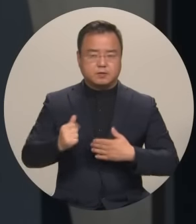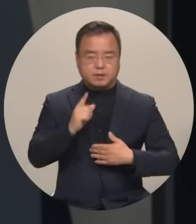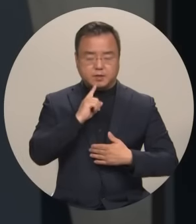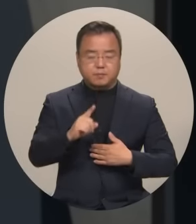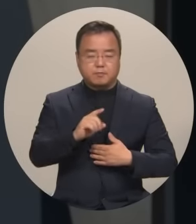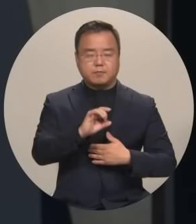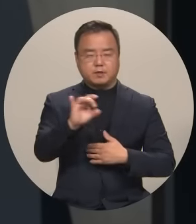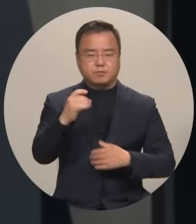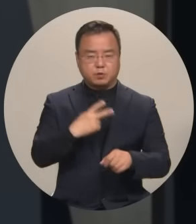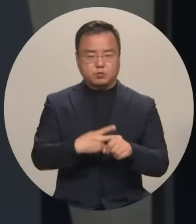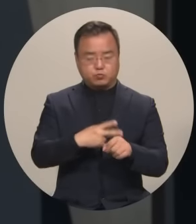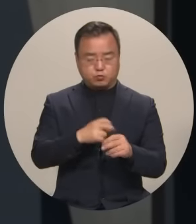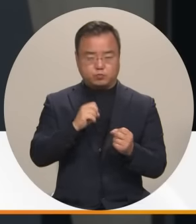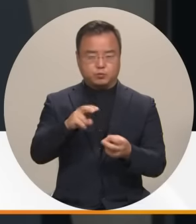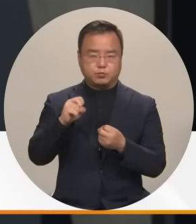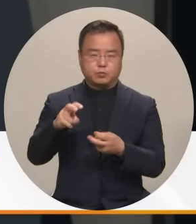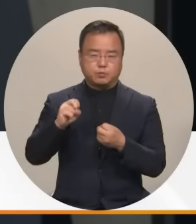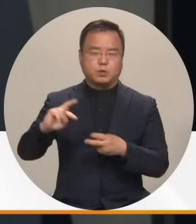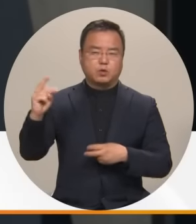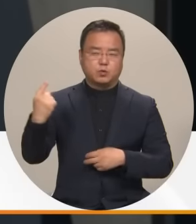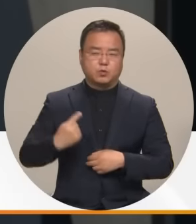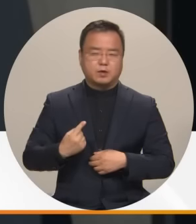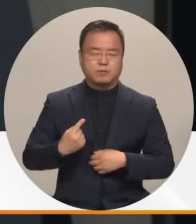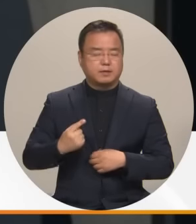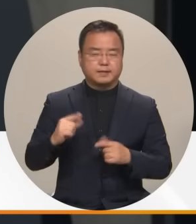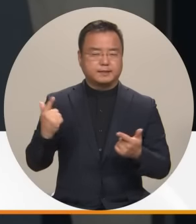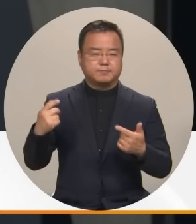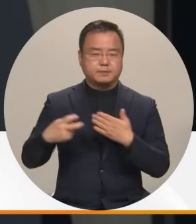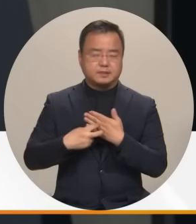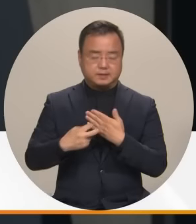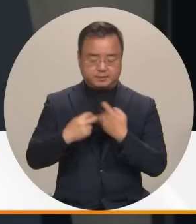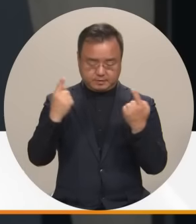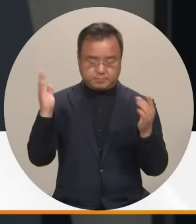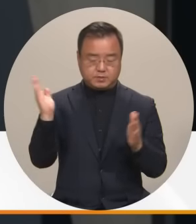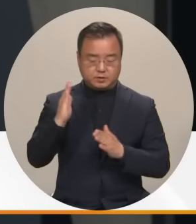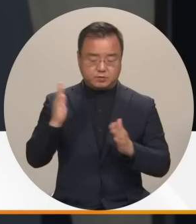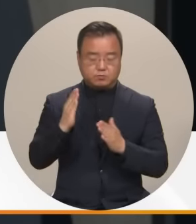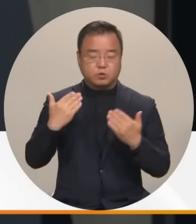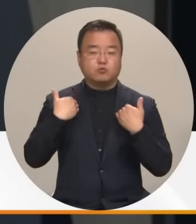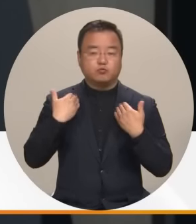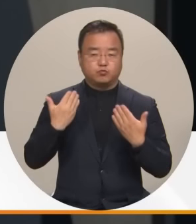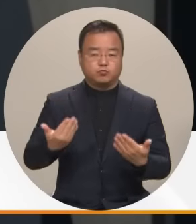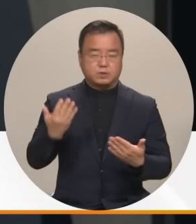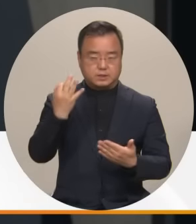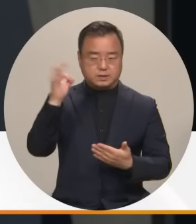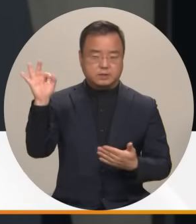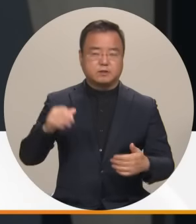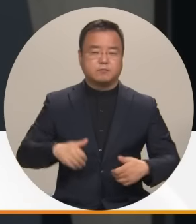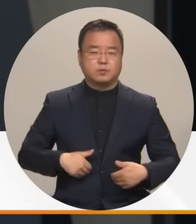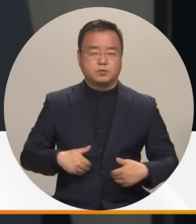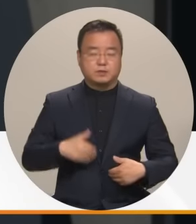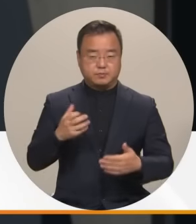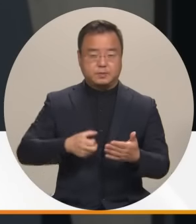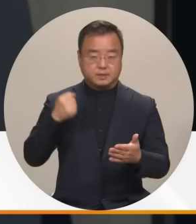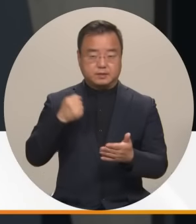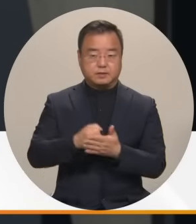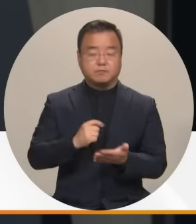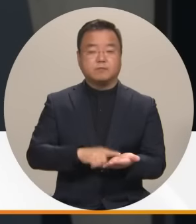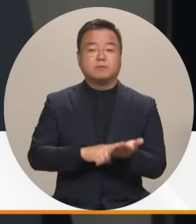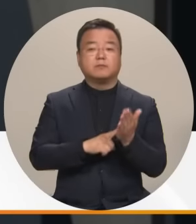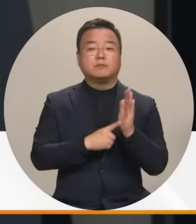보낸 서신을 통해서 돌아오지 않는 의대생들의 휴학을 승인할 수밖에 없다는 결정을 내렸다는 내용을 전했습니다 다만